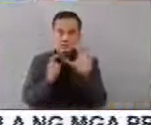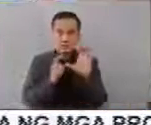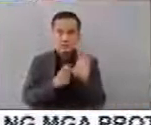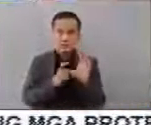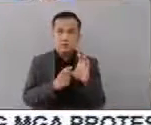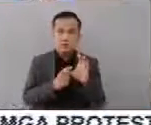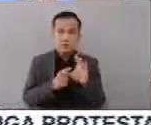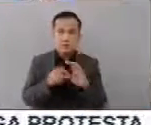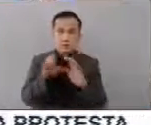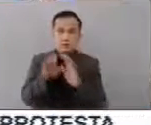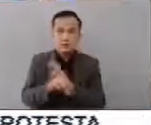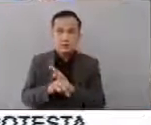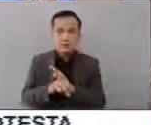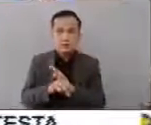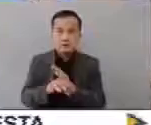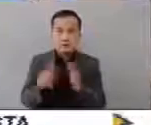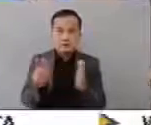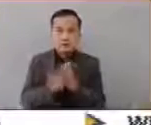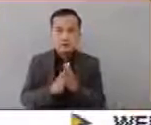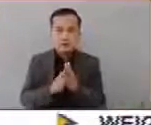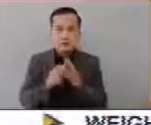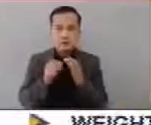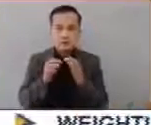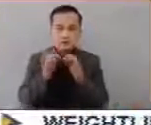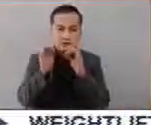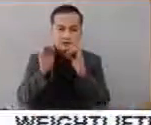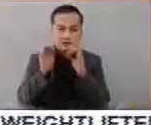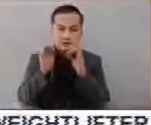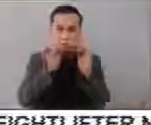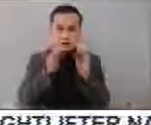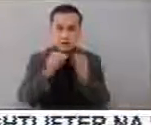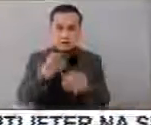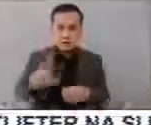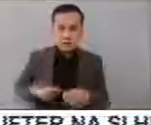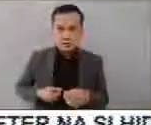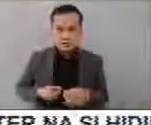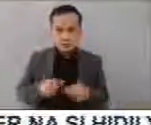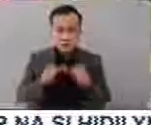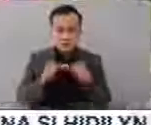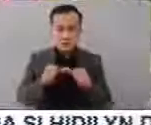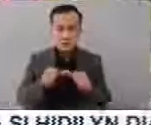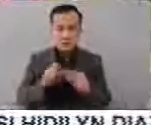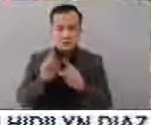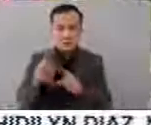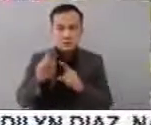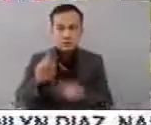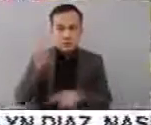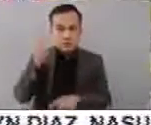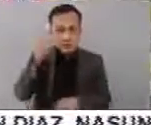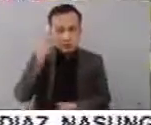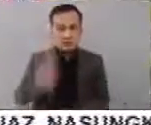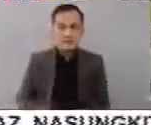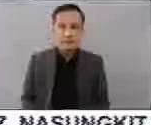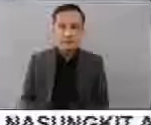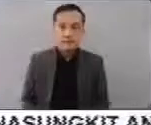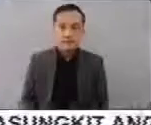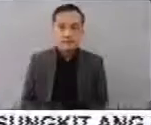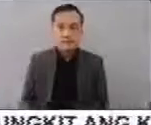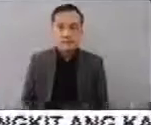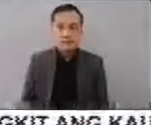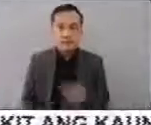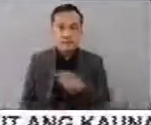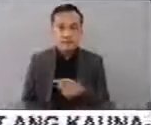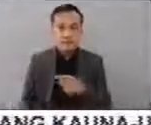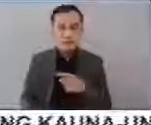day. Kaakibat niyan, kinilala naman ni Pangulong Duterte ang mga pagsisikap ng AFP at PNP para mapanatili